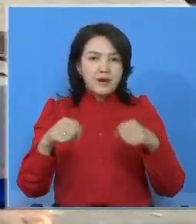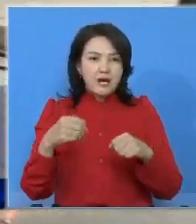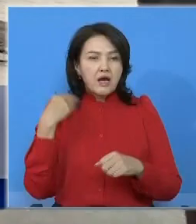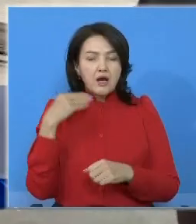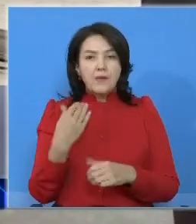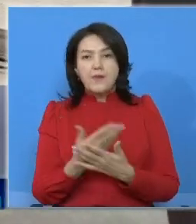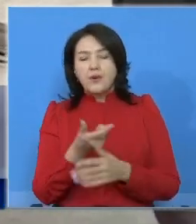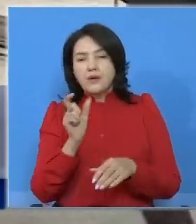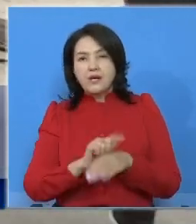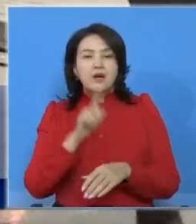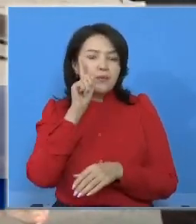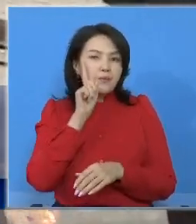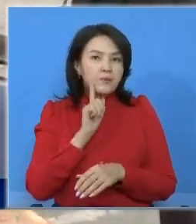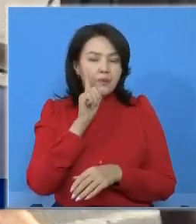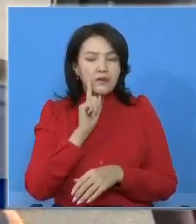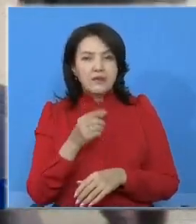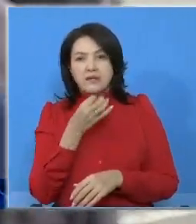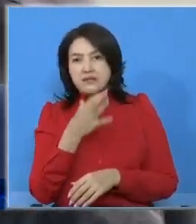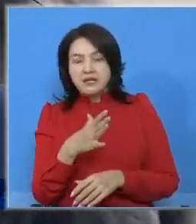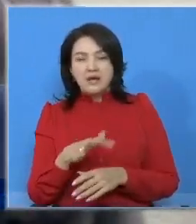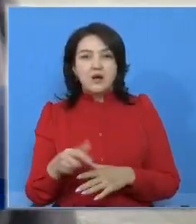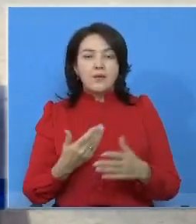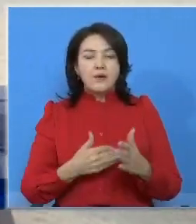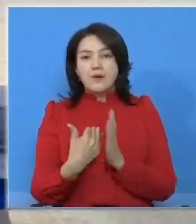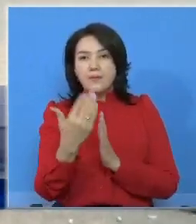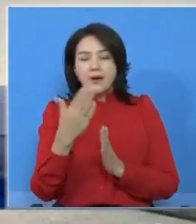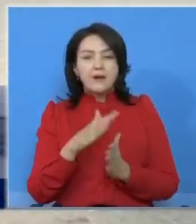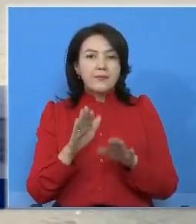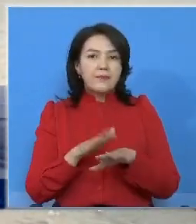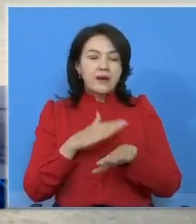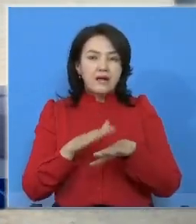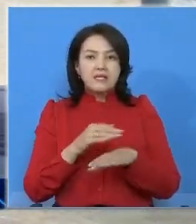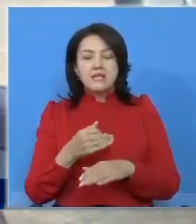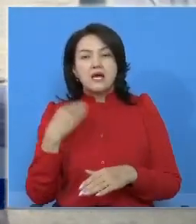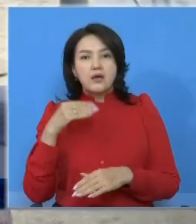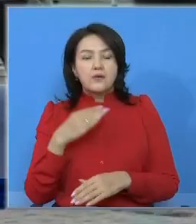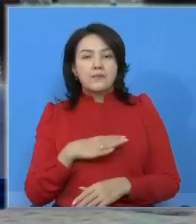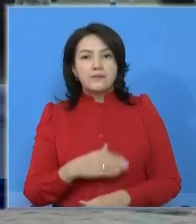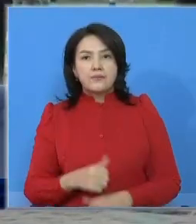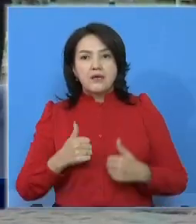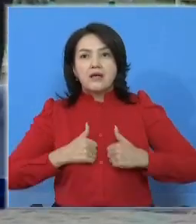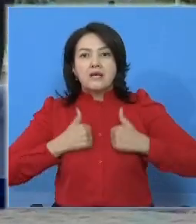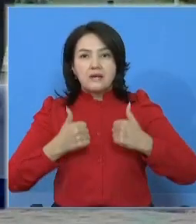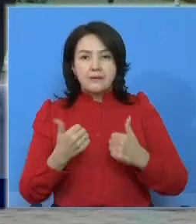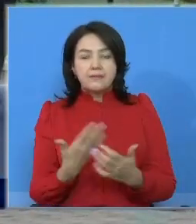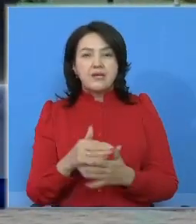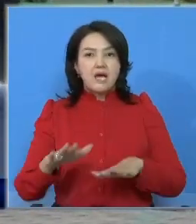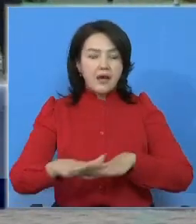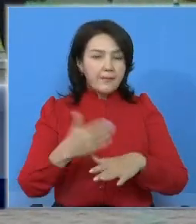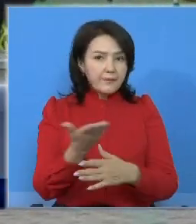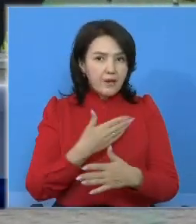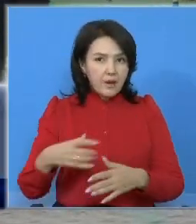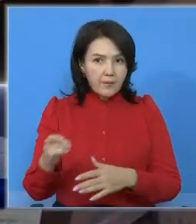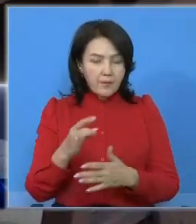Актюбинские товары очень хорошие, все очень нравится. Организация на высоте, молодцы актюбинцы, хорошо постарались. По словам организаторов, для